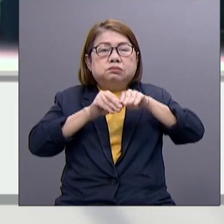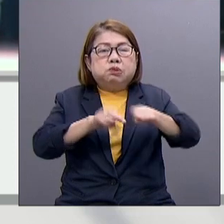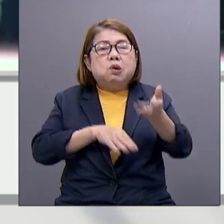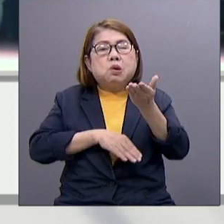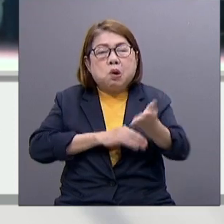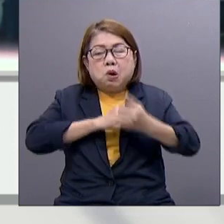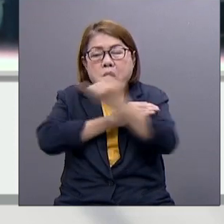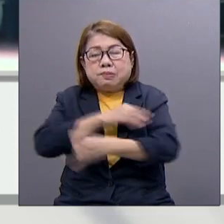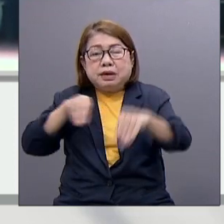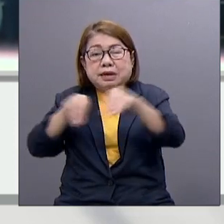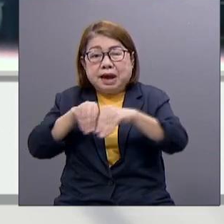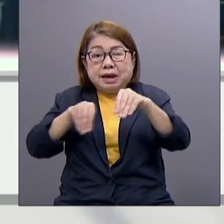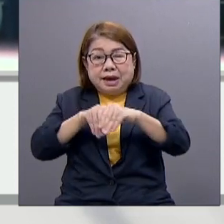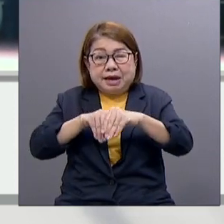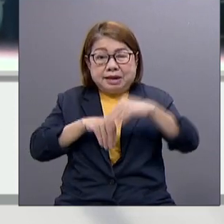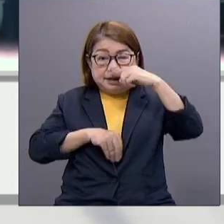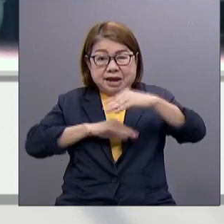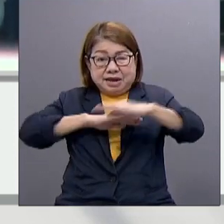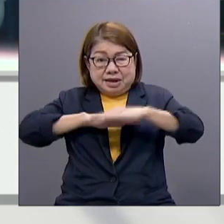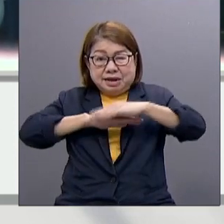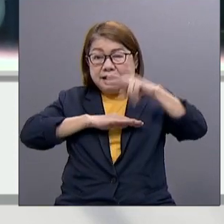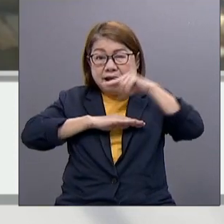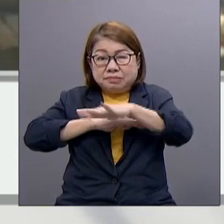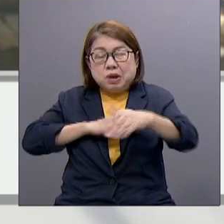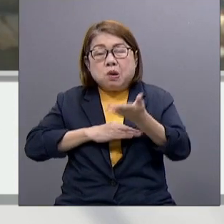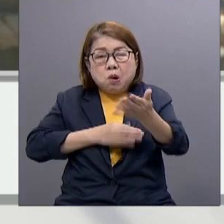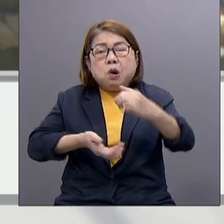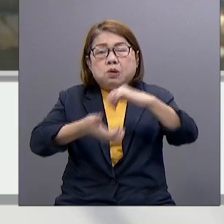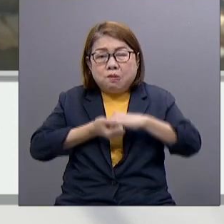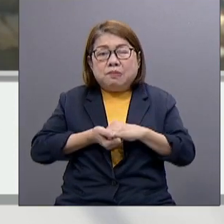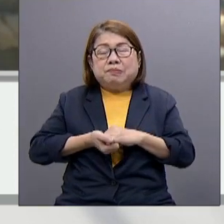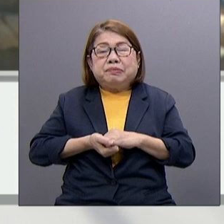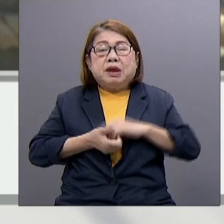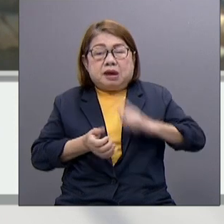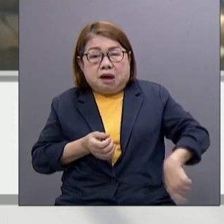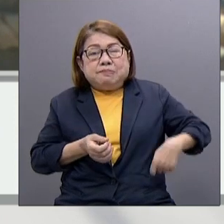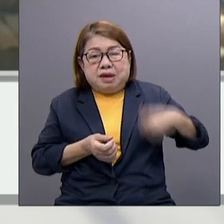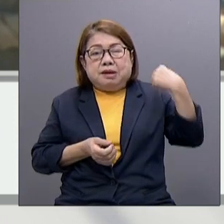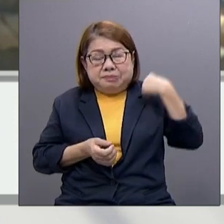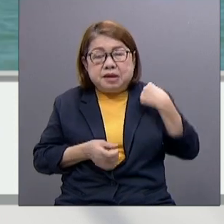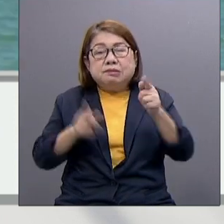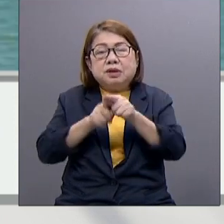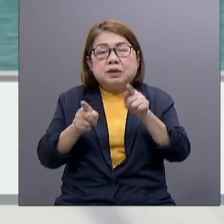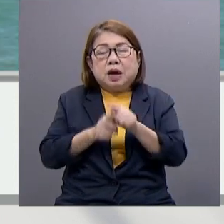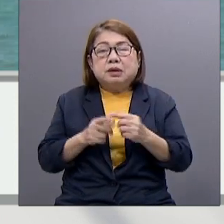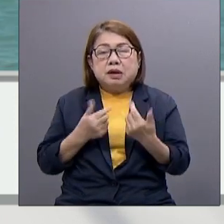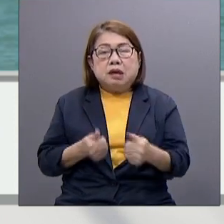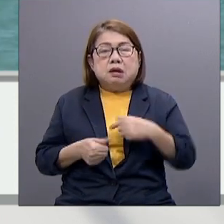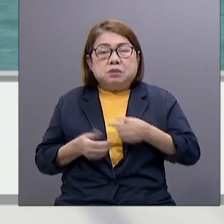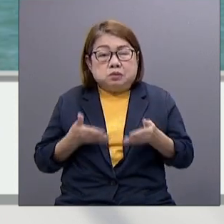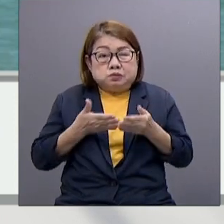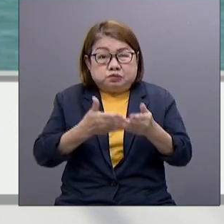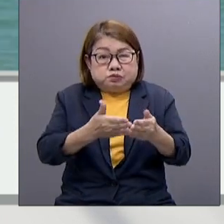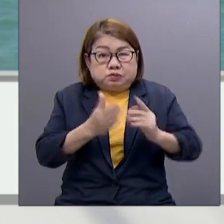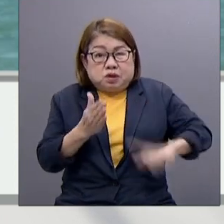ประเทศเพื่อนบ้านที่มีน่าน้ำติดกันซึ่งกัมพูชาก็เป็นหนึ่งในรายงานข่าวนั้นค่ะอาจจะทำให้เรือถูกผลักดันออกมาไม่